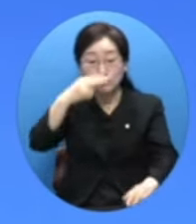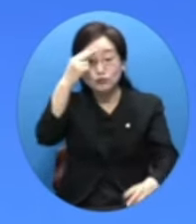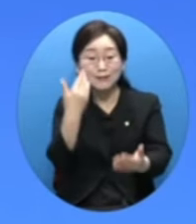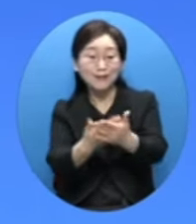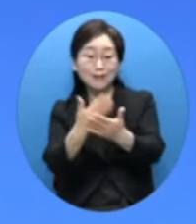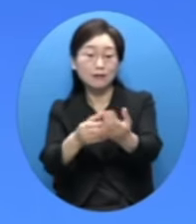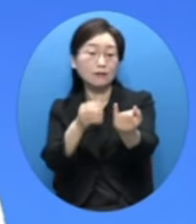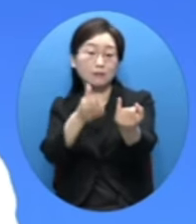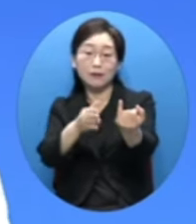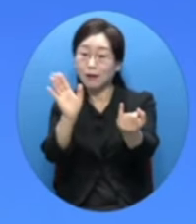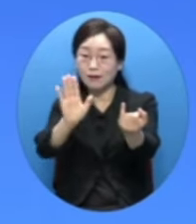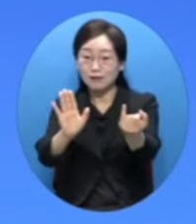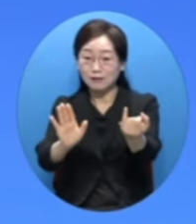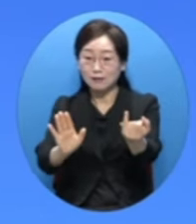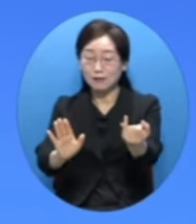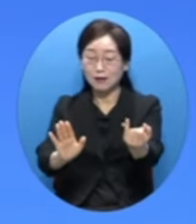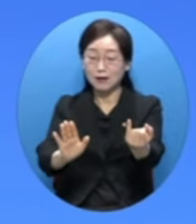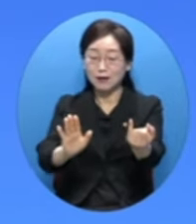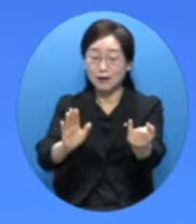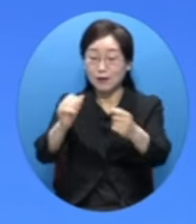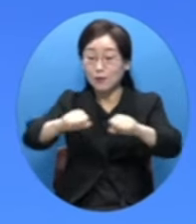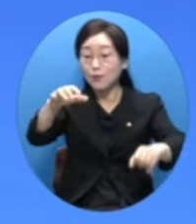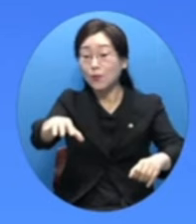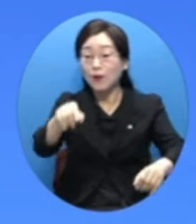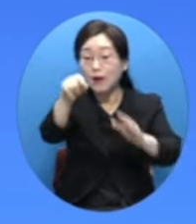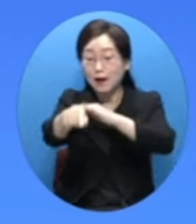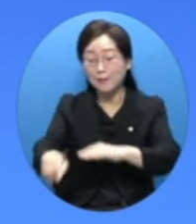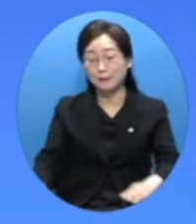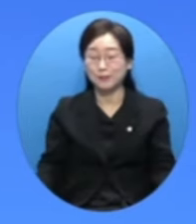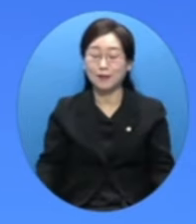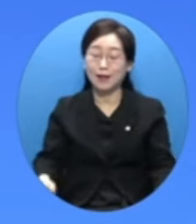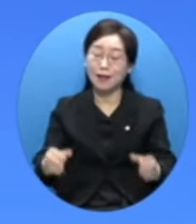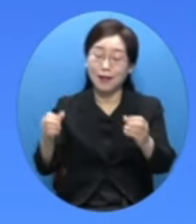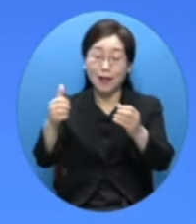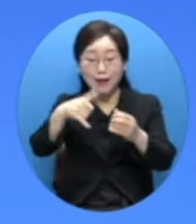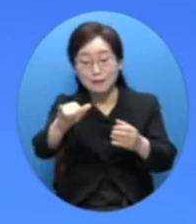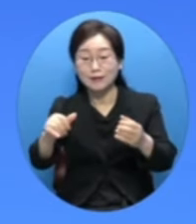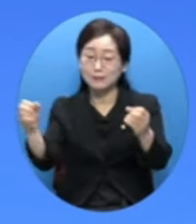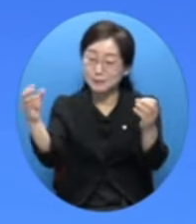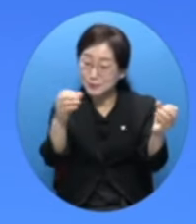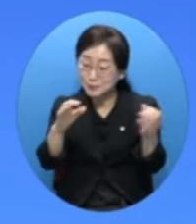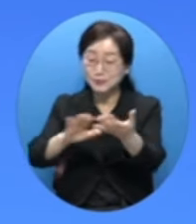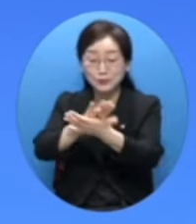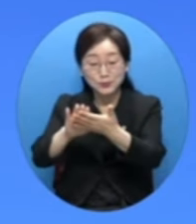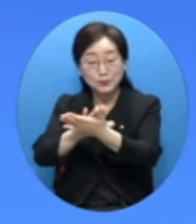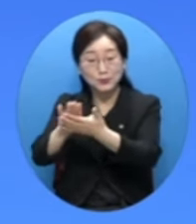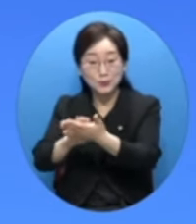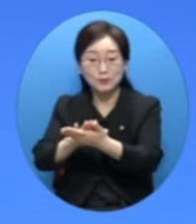아니하고 거실에 가서 애들이랑 대화하고 애들하고 놀아주고 그리고